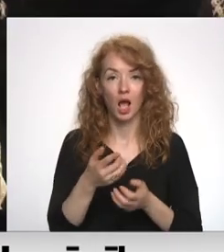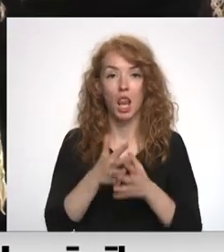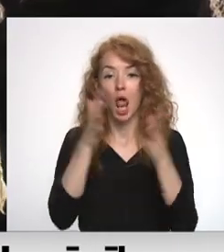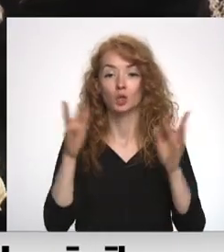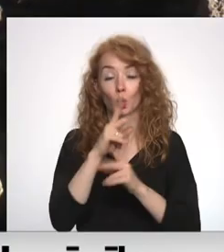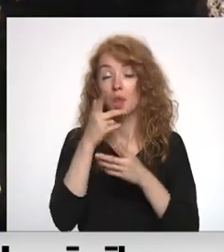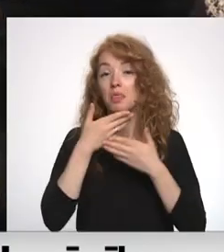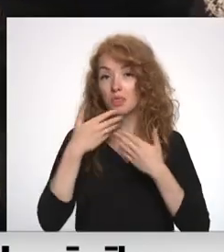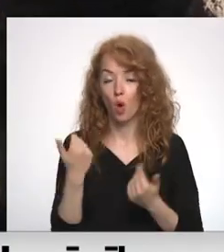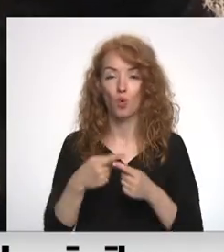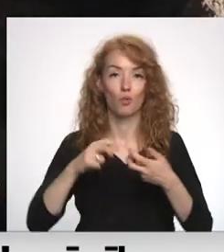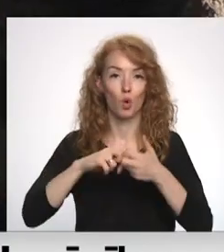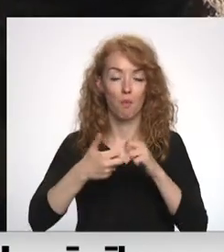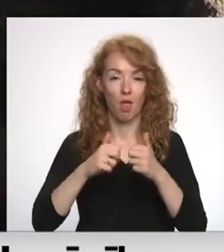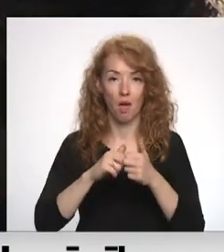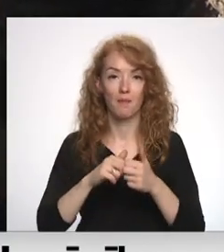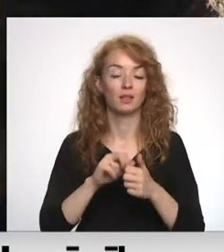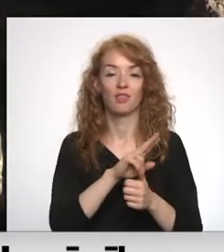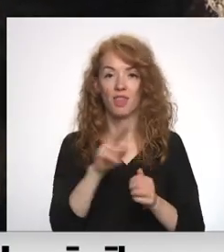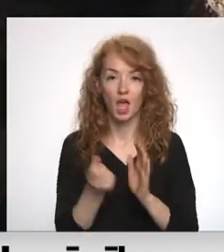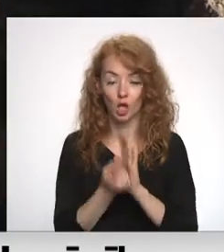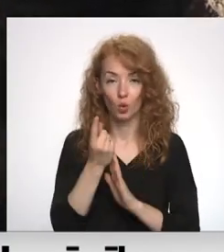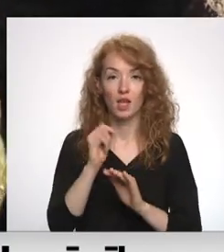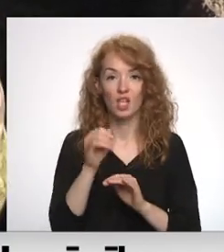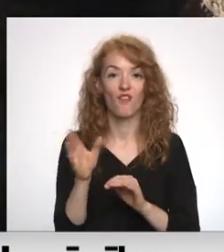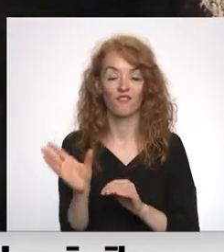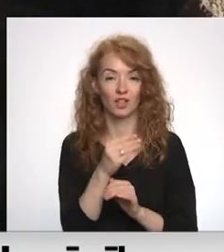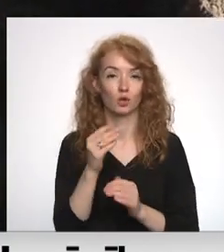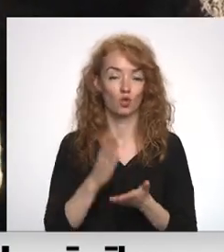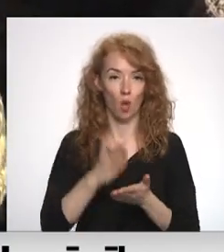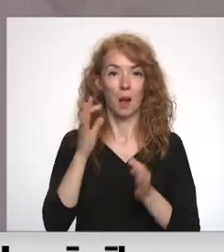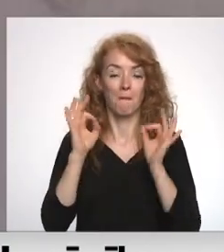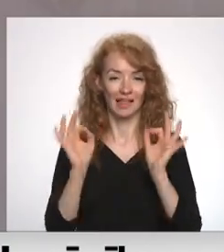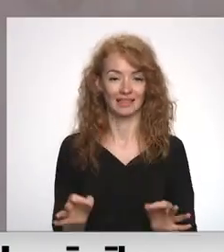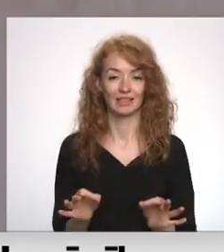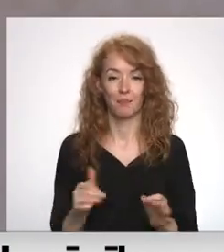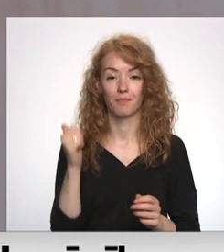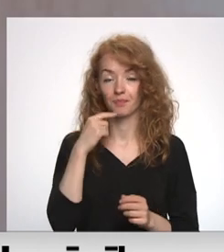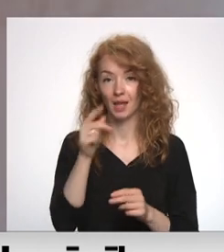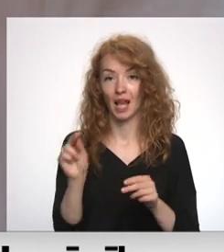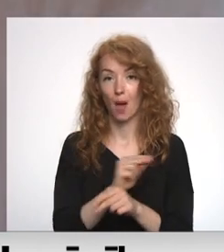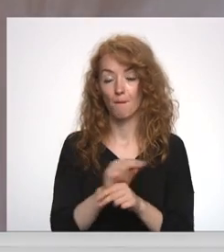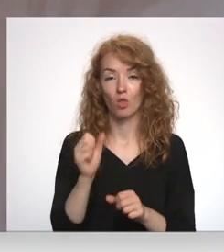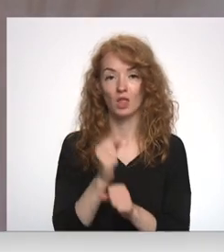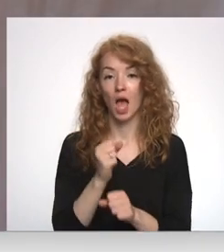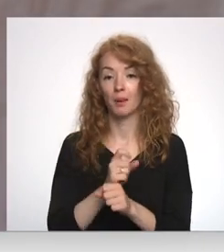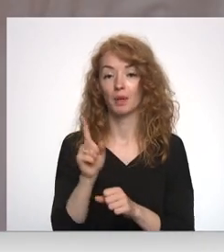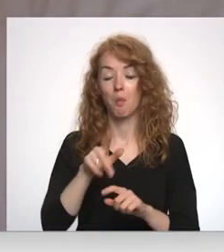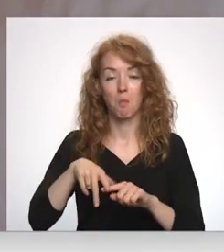nesot bijušas un problēmas nerastos arī tad, ja viss būtu noticis pa īstam. Remonta darbi ir